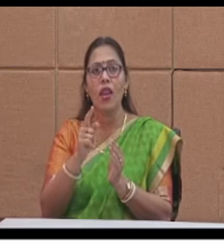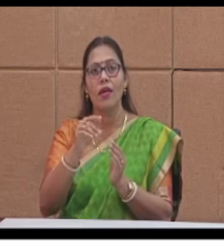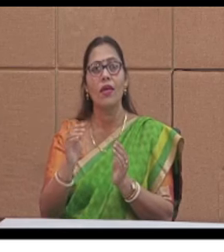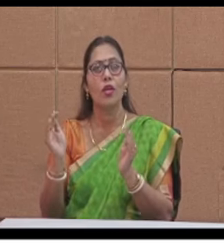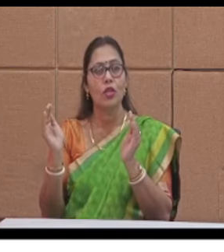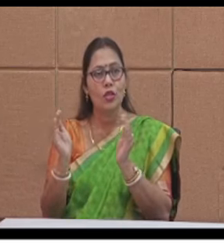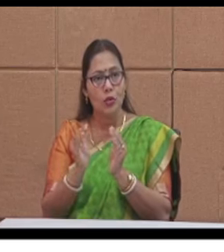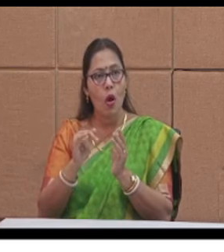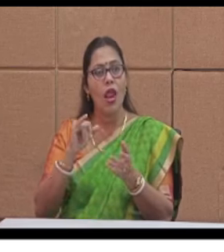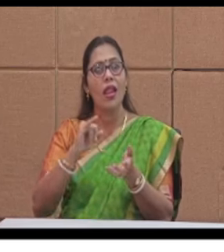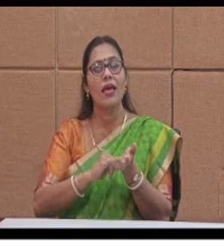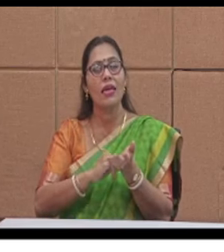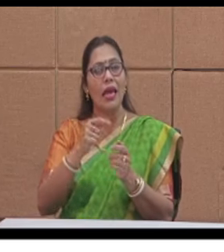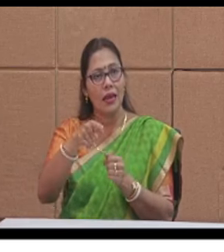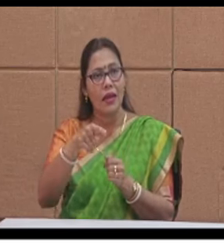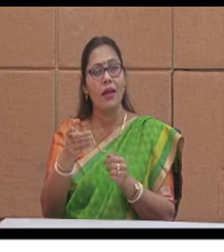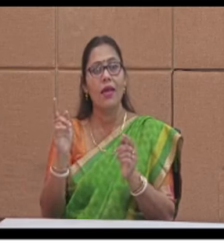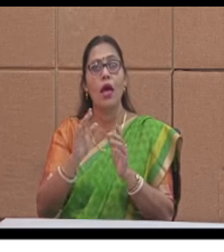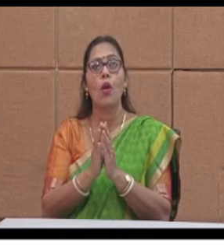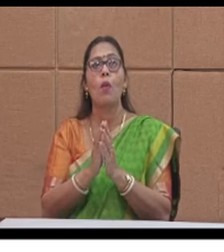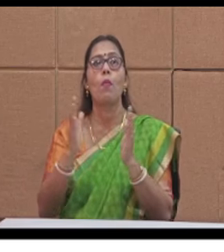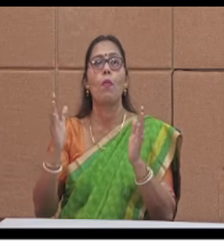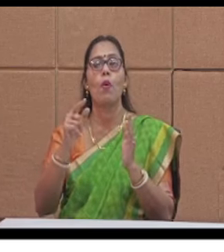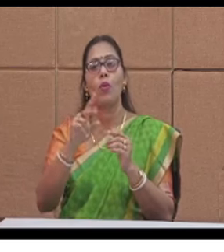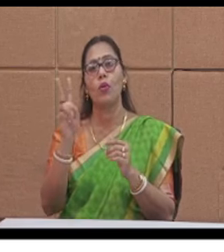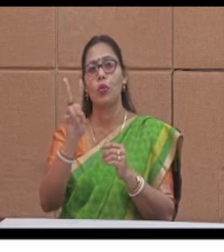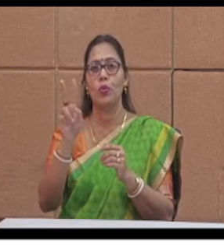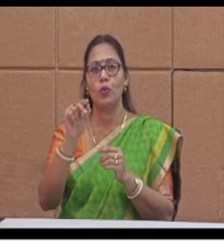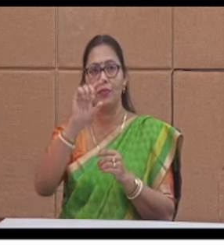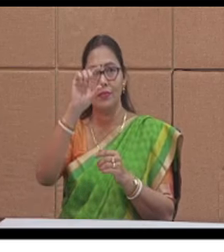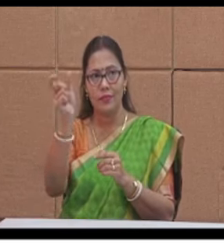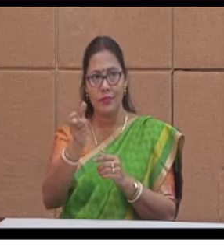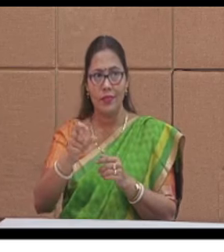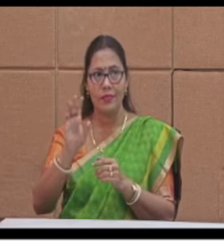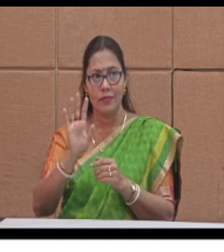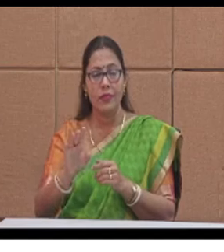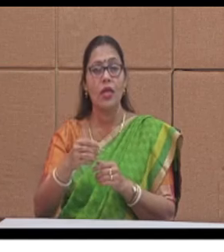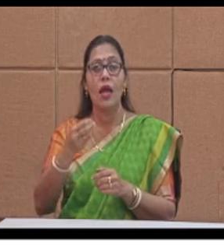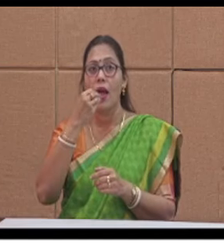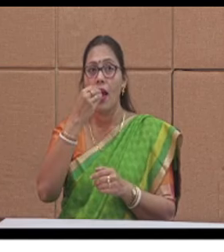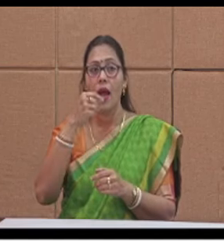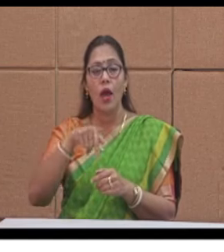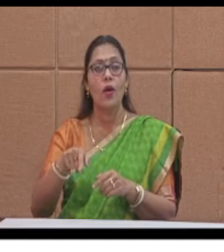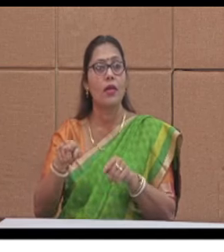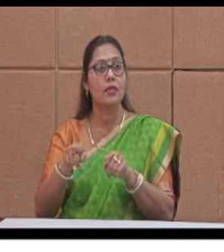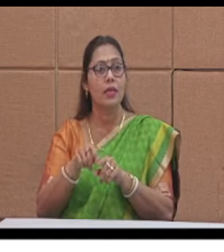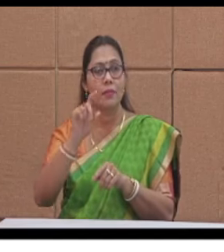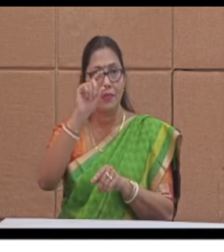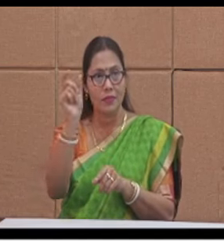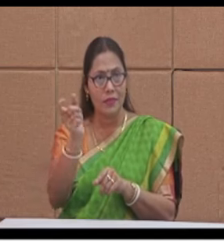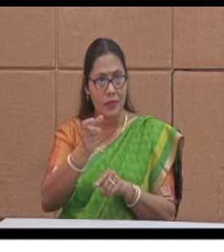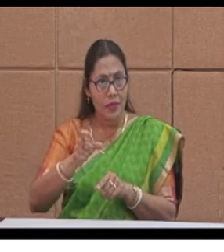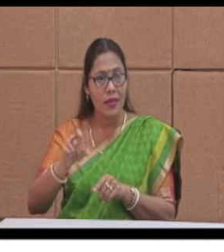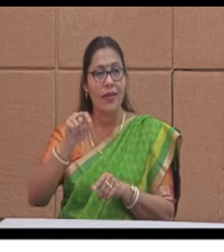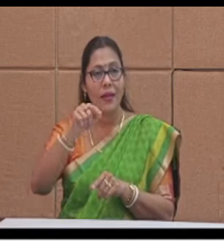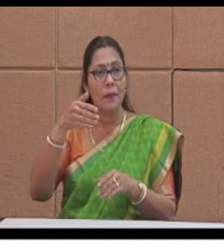নাম ক্ষুদ্রান্ত্র আর পরেরটার নাম বৃহদন্ত্র খাদ্য যখন ওই পাকস্থলী